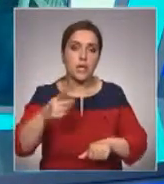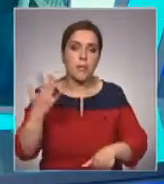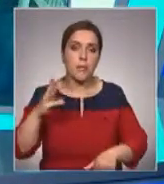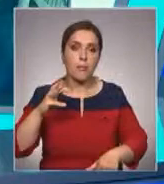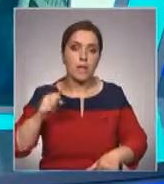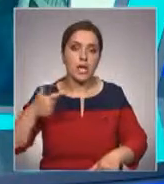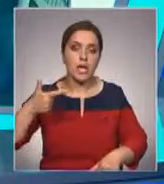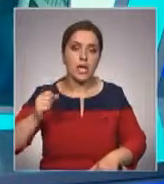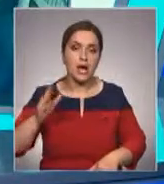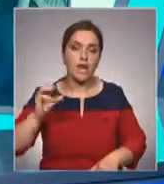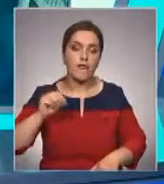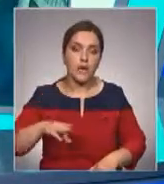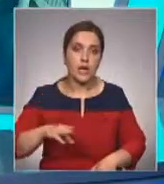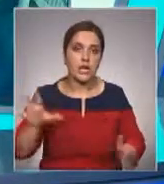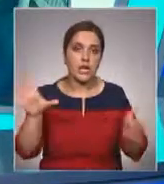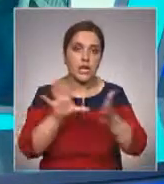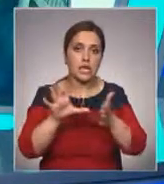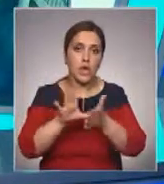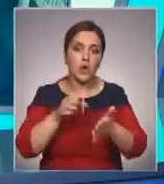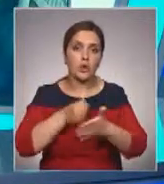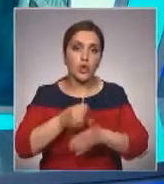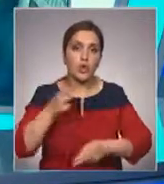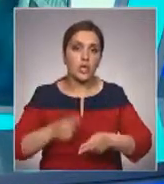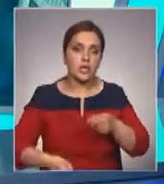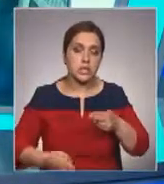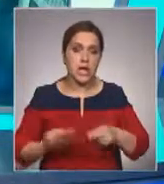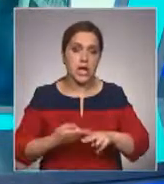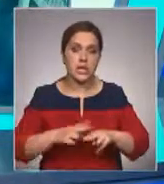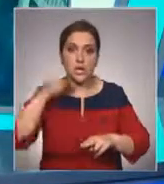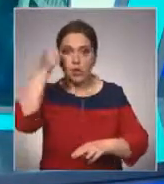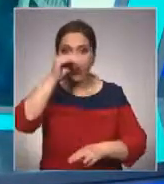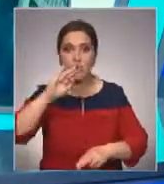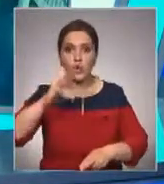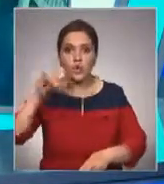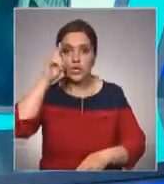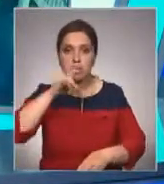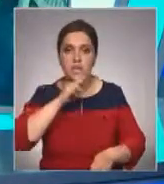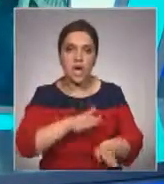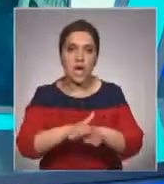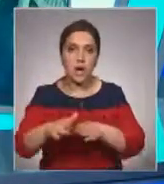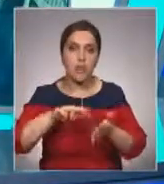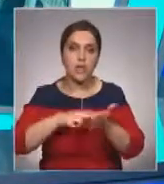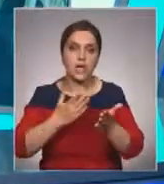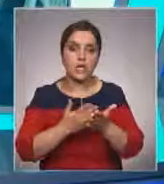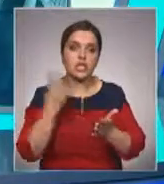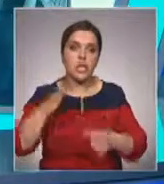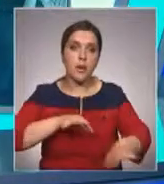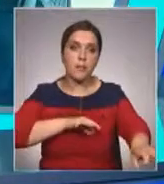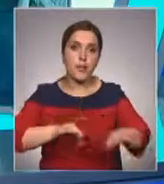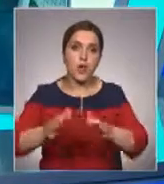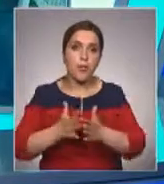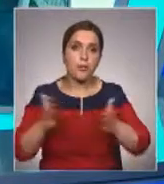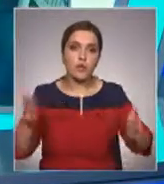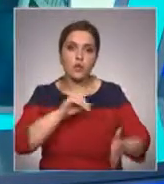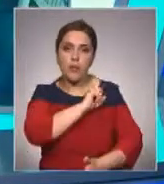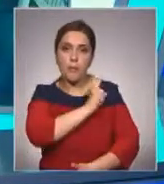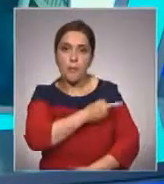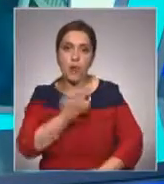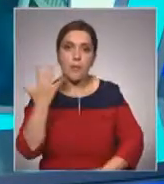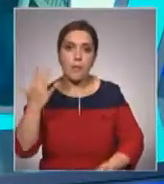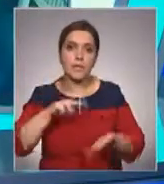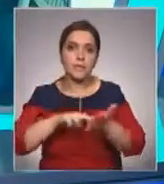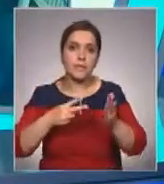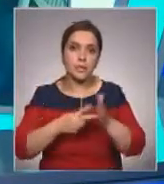целом, до конца текущего года в Южном Казахстане планируют реализовать 4 проекта с еще большей мощностью. Также 5 запланировано